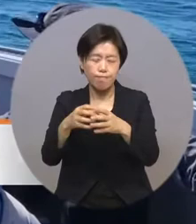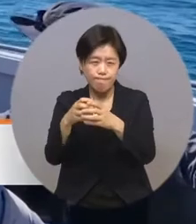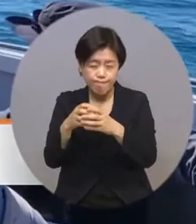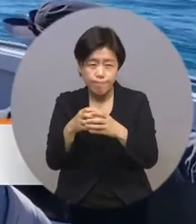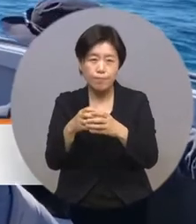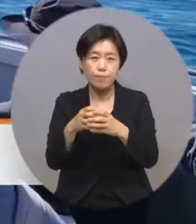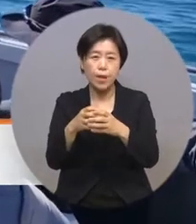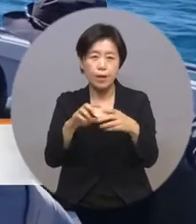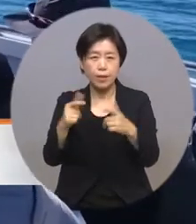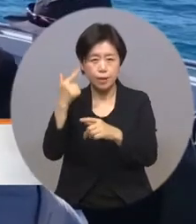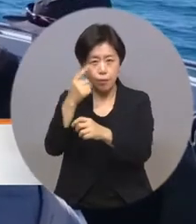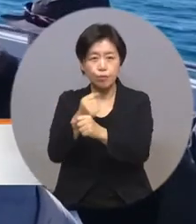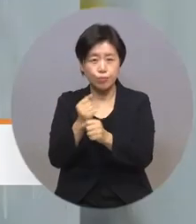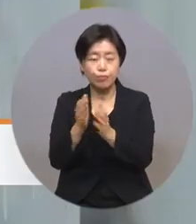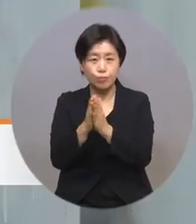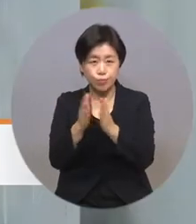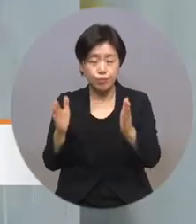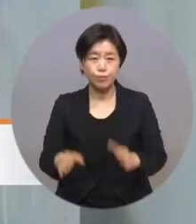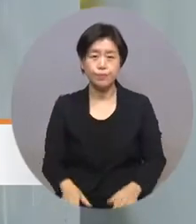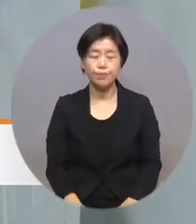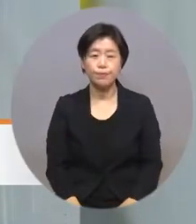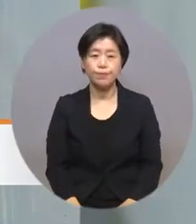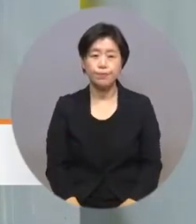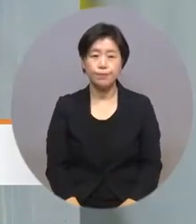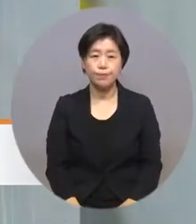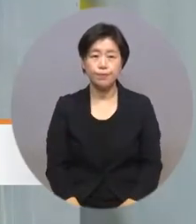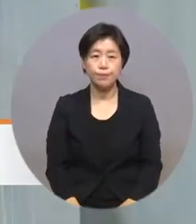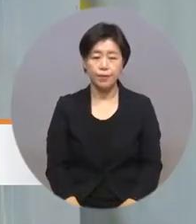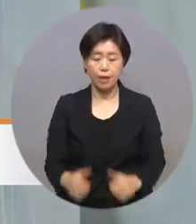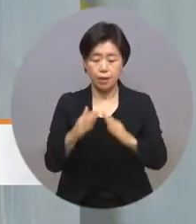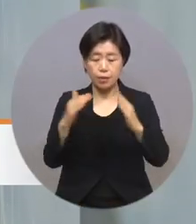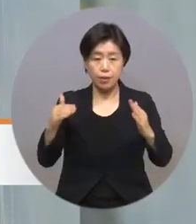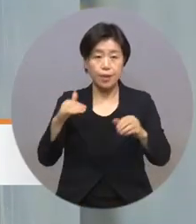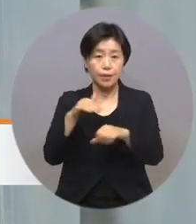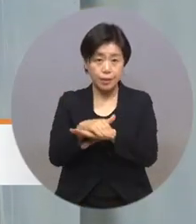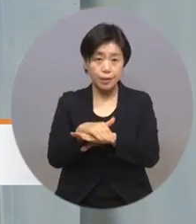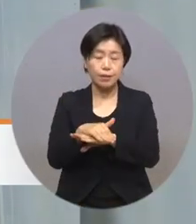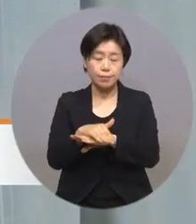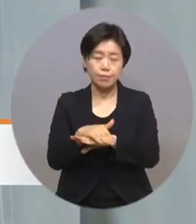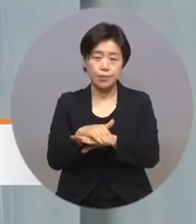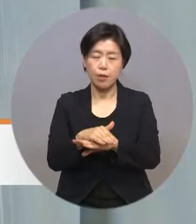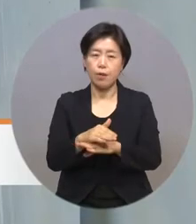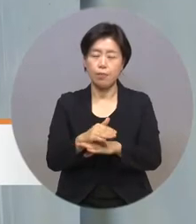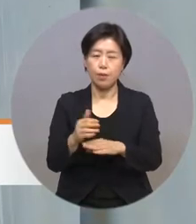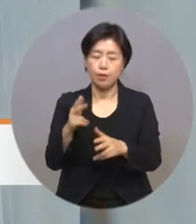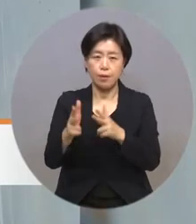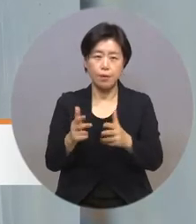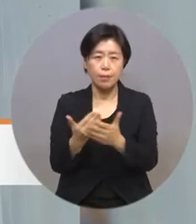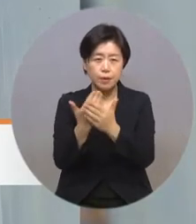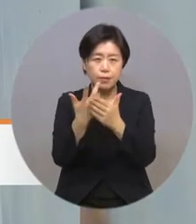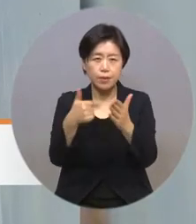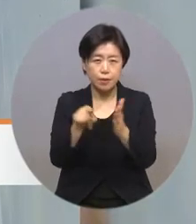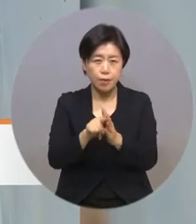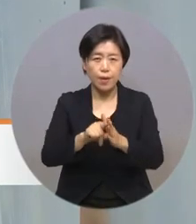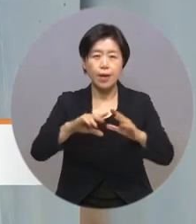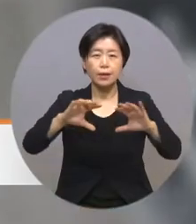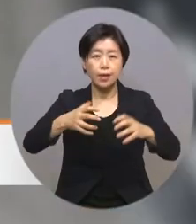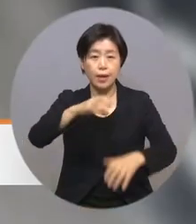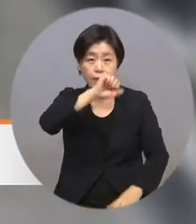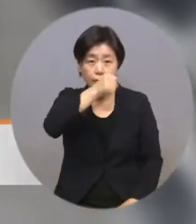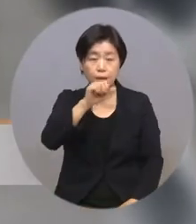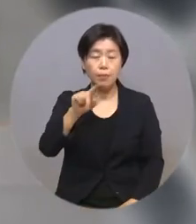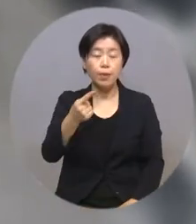해역환경과 특성에 적합한 공존 모델 실증 연구개발 사업을 유치해 국비 192억 원을 확보했습니다.